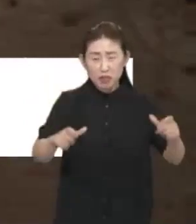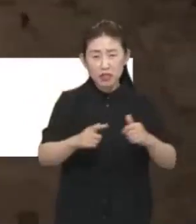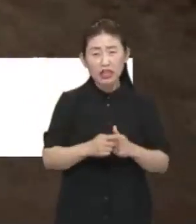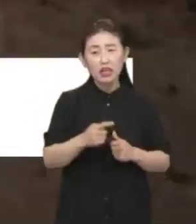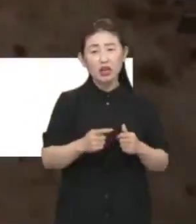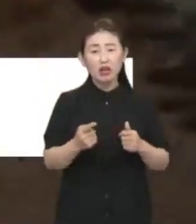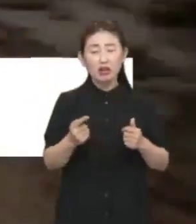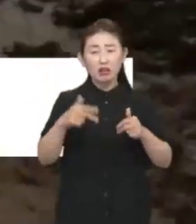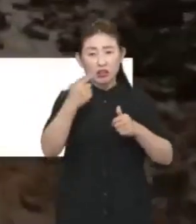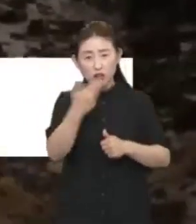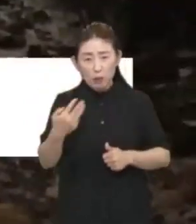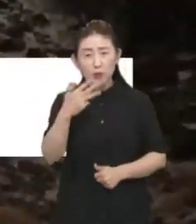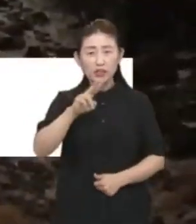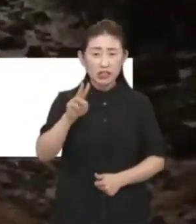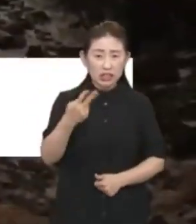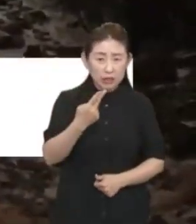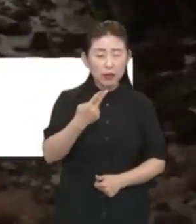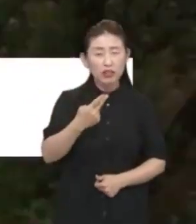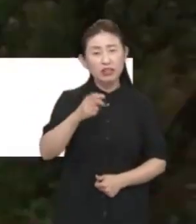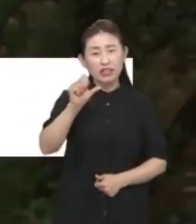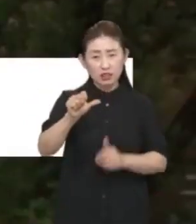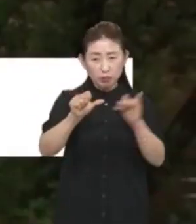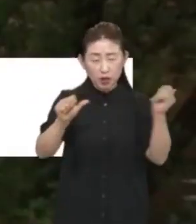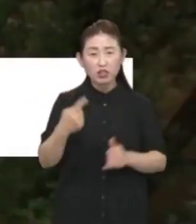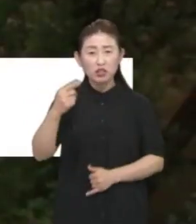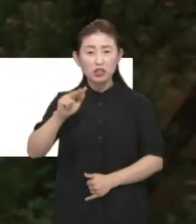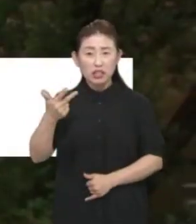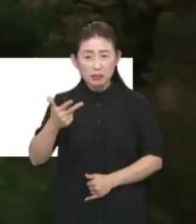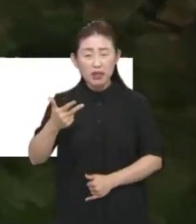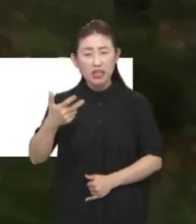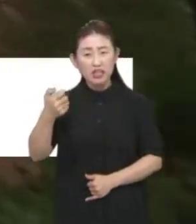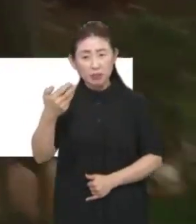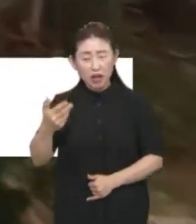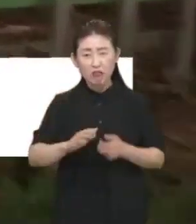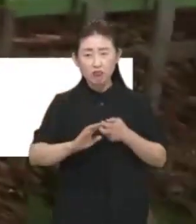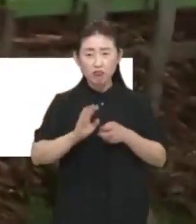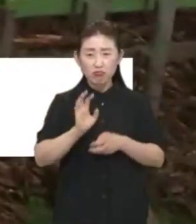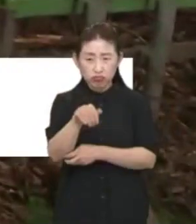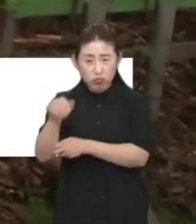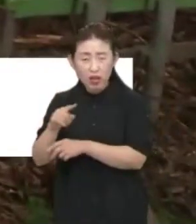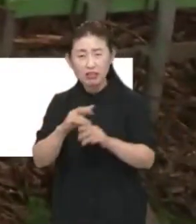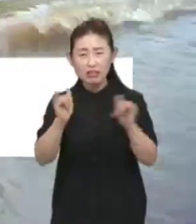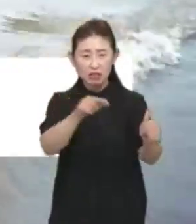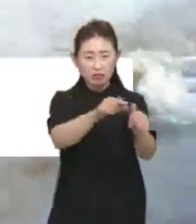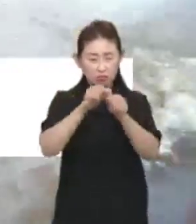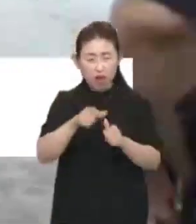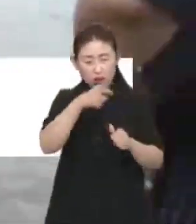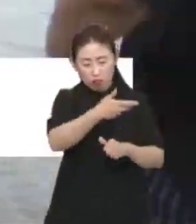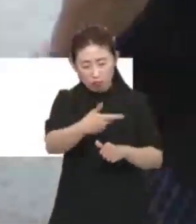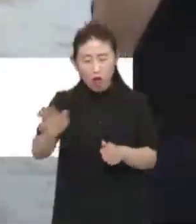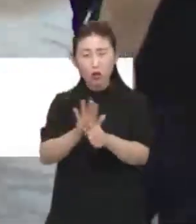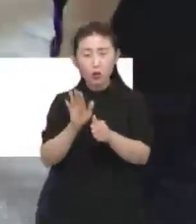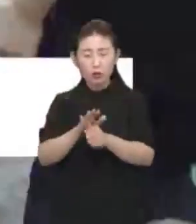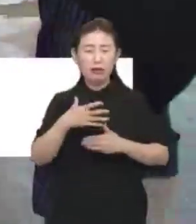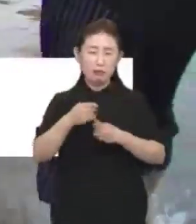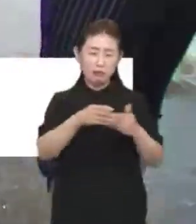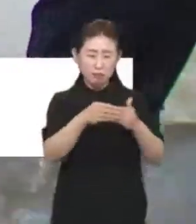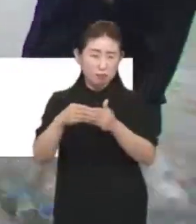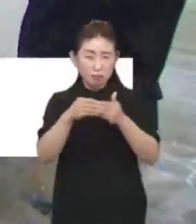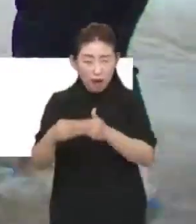소방력 8,205명과 1,778대의 장비를 동원해 인명구조와 배수지원, 안전조치 등